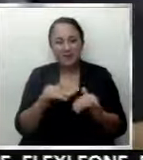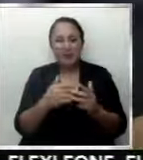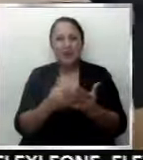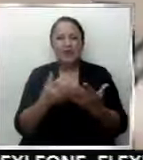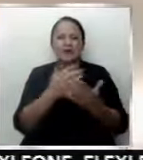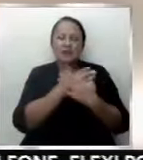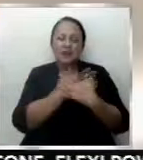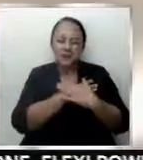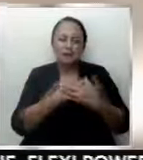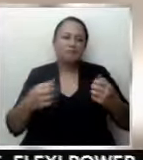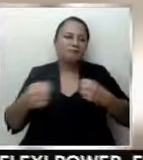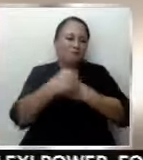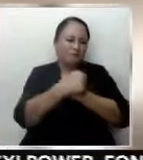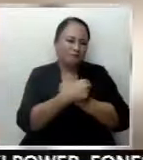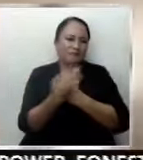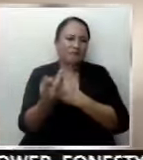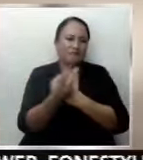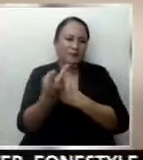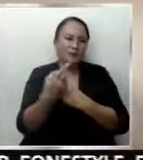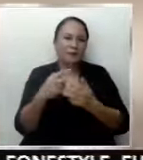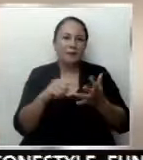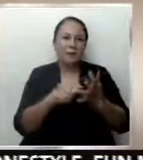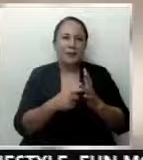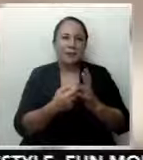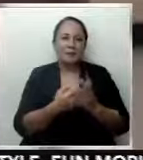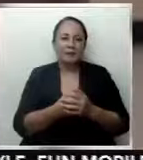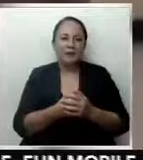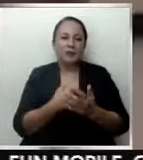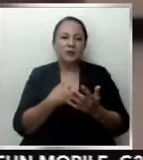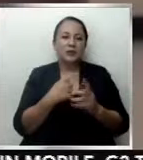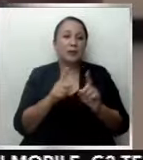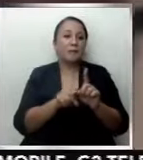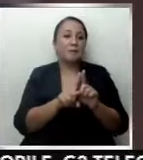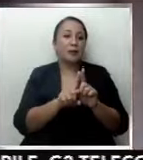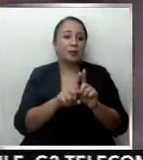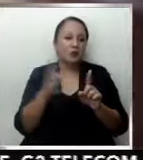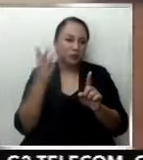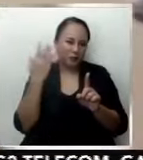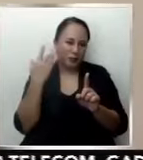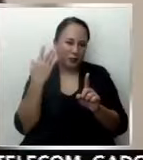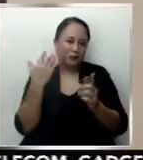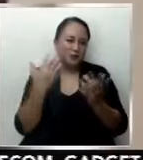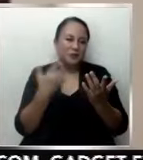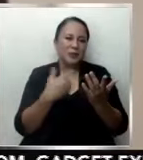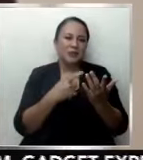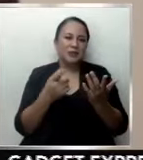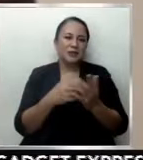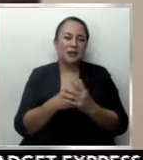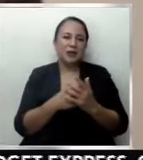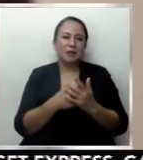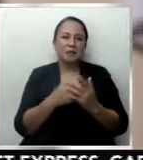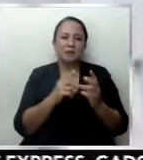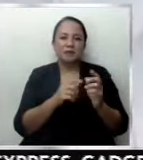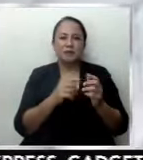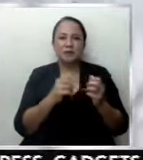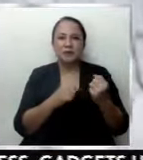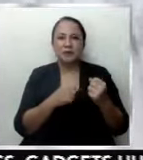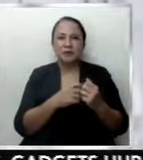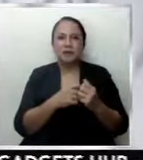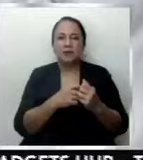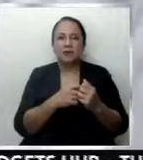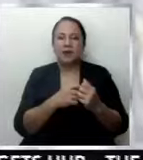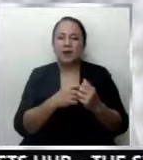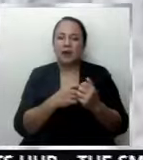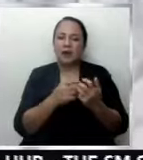dalawa. Umpisa mo, Rudo. Nagsilbing mentor noon ni Rudo si Philip sa protege The Battle for the Big Artista Break. Sinabi ko sa